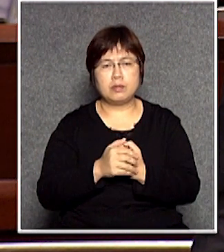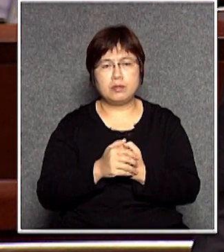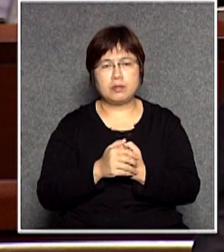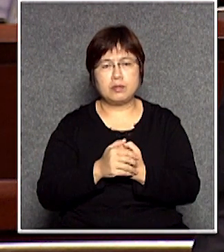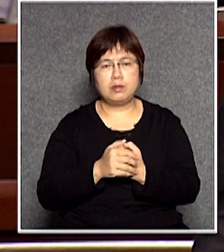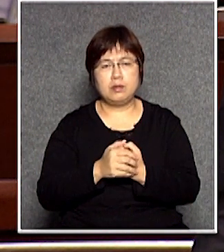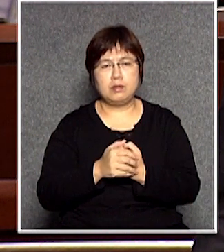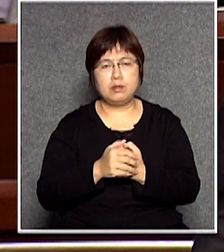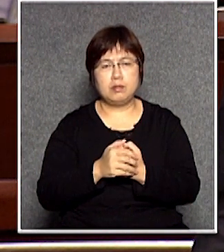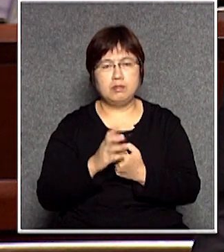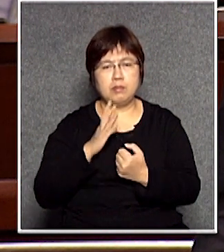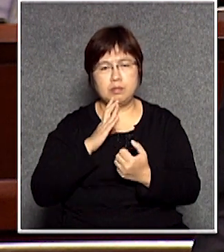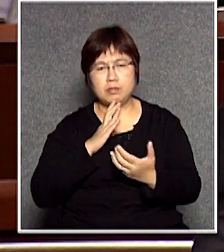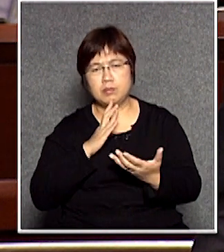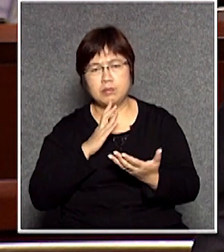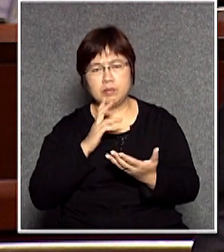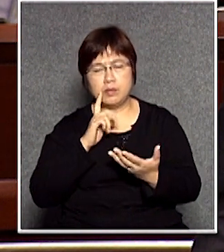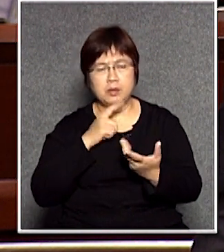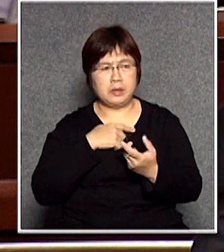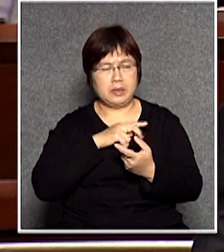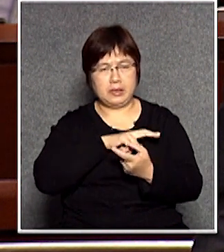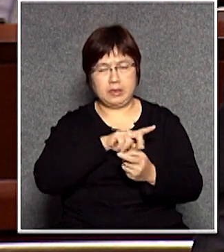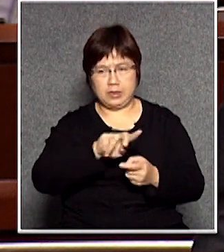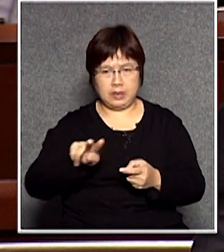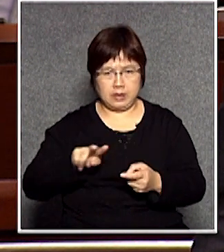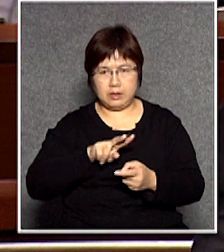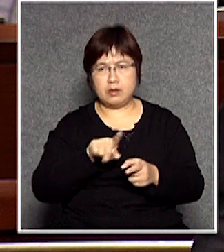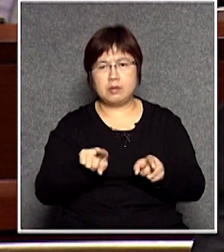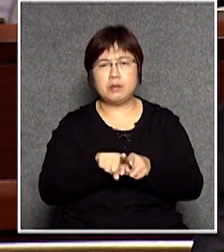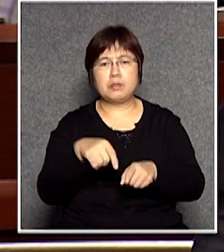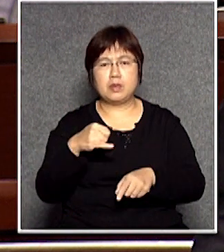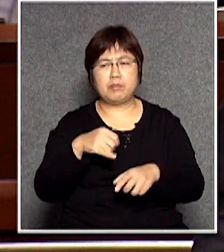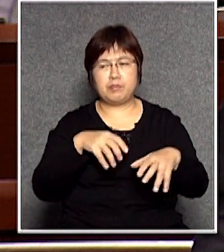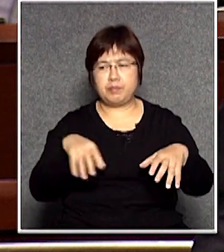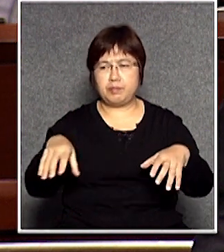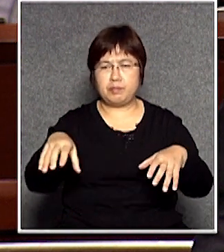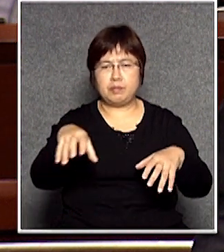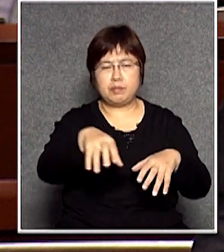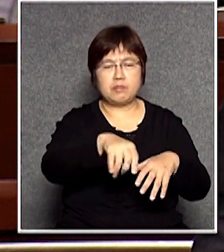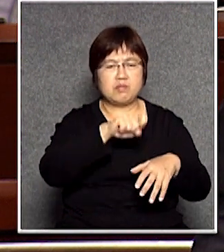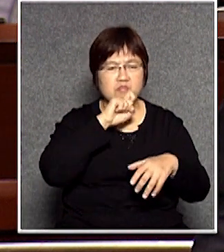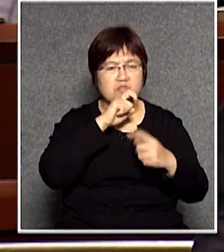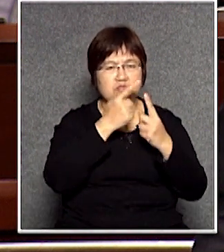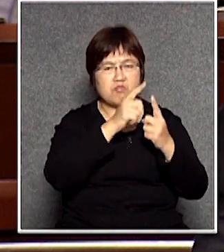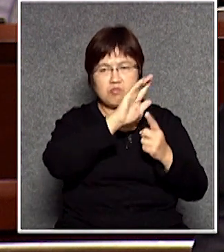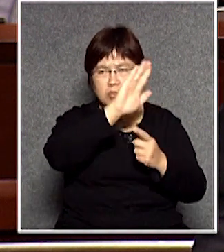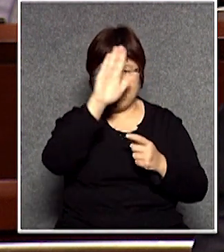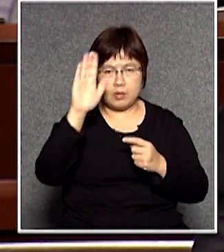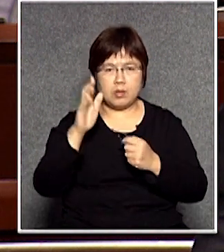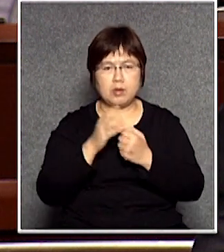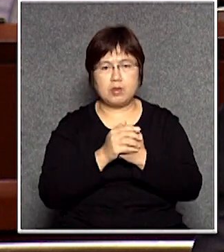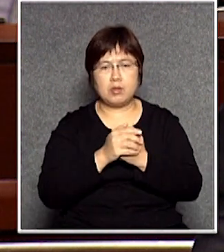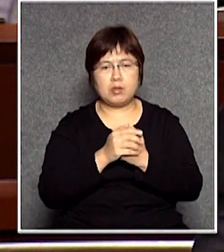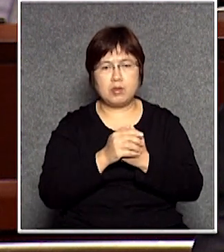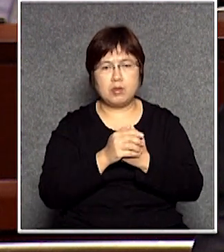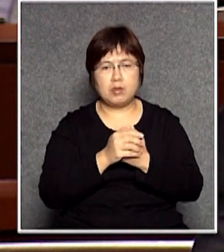情況呢，就沒法子可以達到統一，亦都呢各省各市都有不同的人呢是在他們的地方